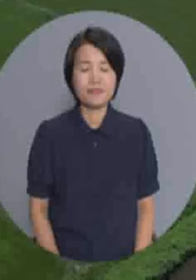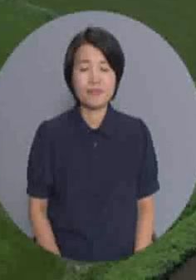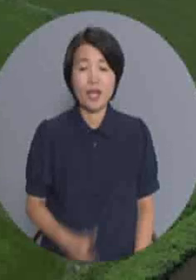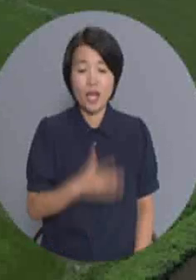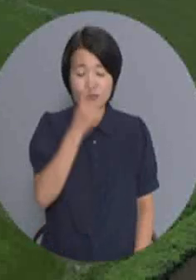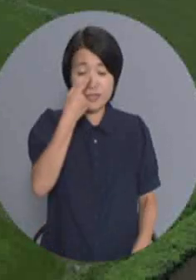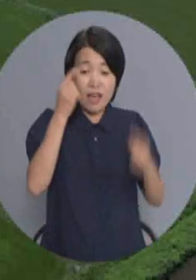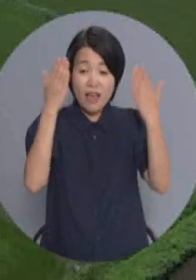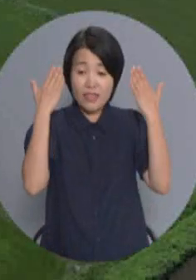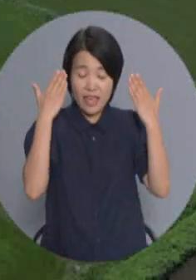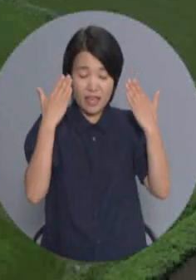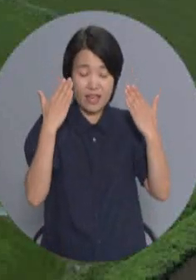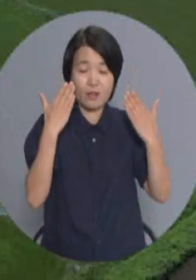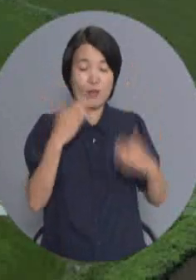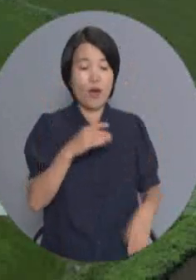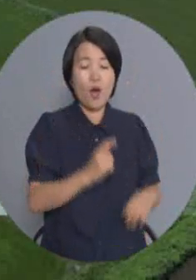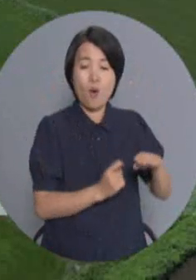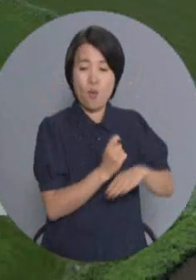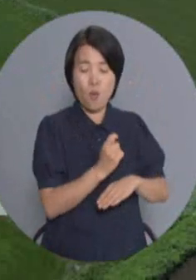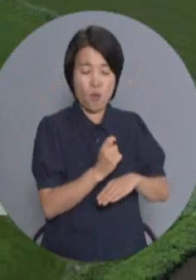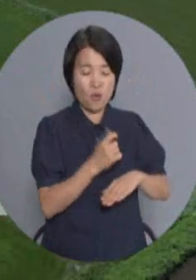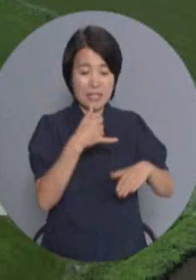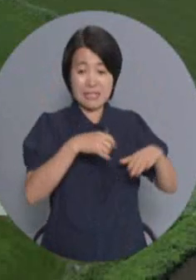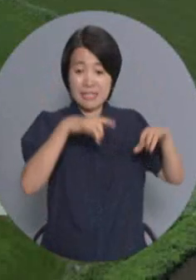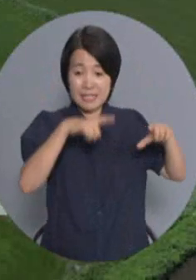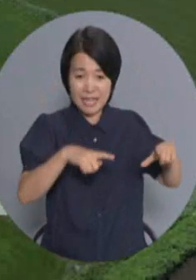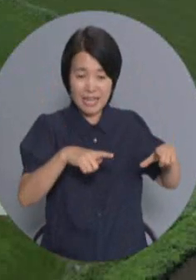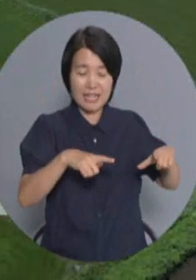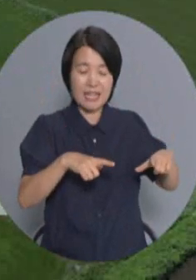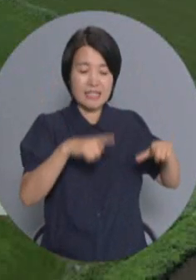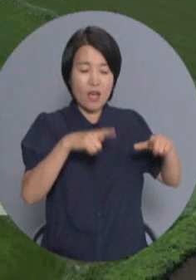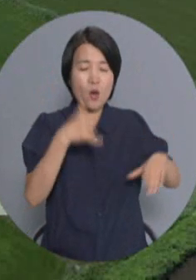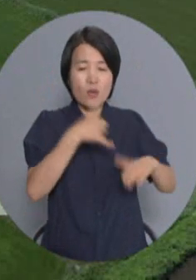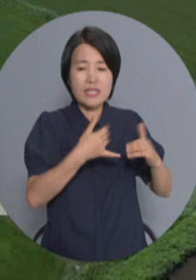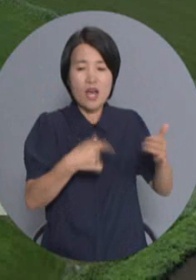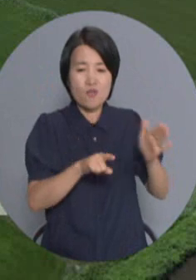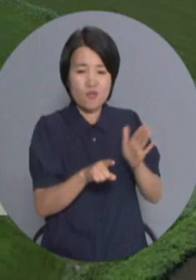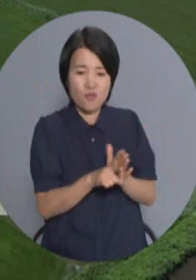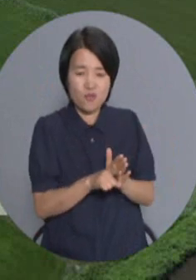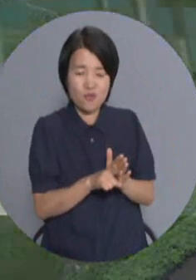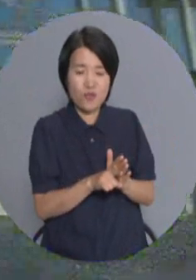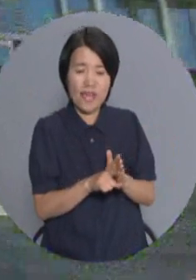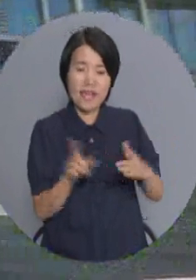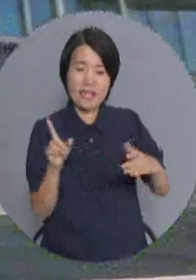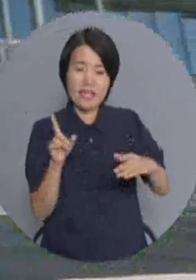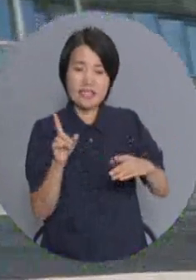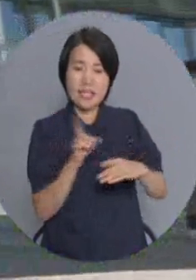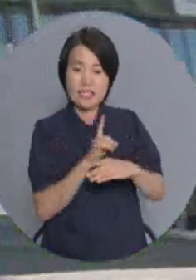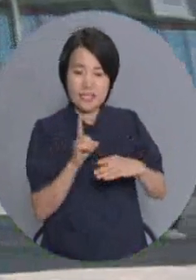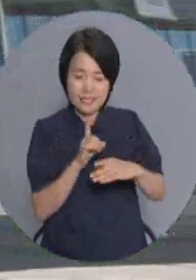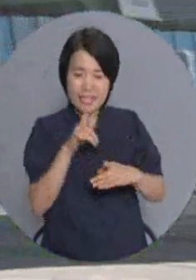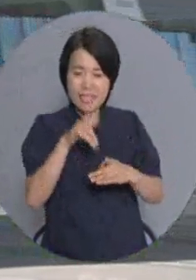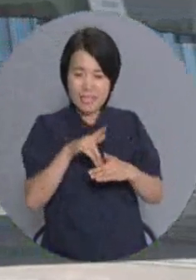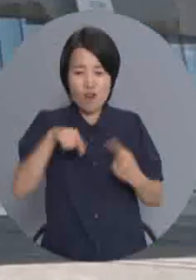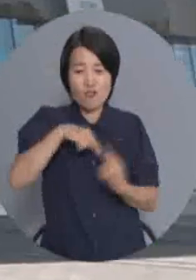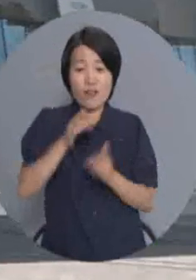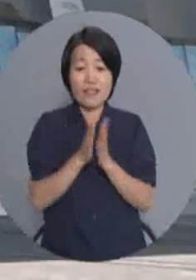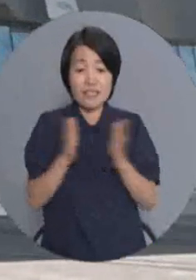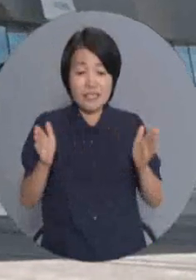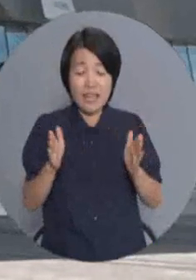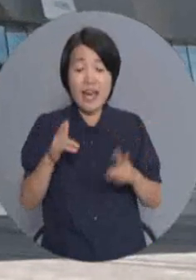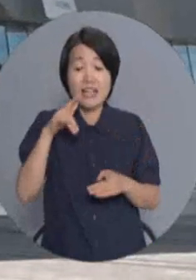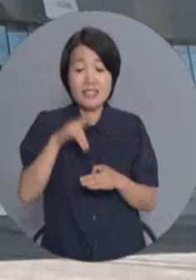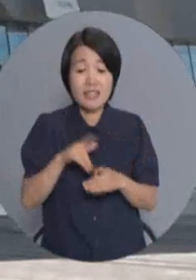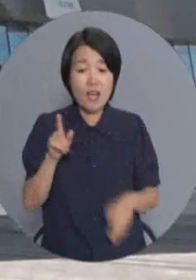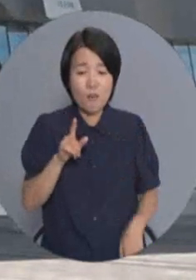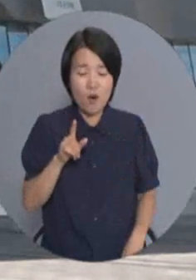순천대학교 고흥 스마트팜 혁신 밸리에서 지역 농업인들을 위한 빅데이터 센터 운영에 들어갔습니다 빅데이터